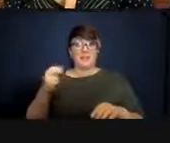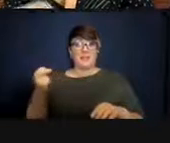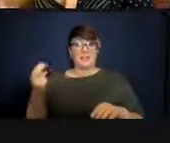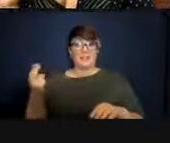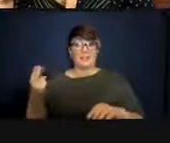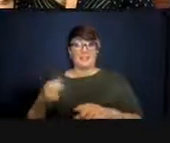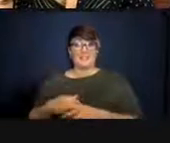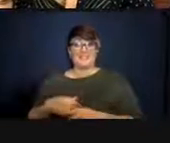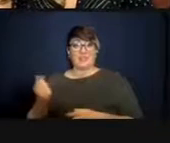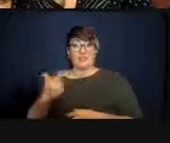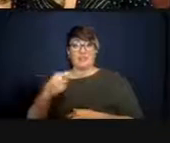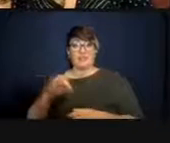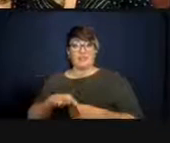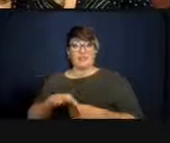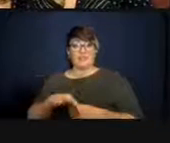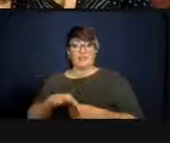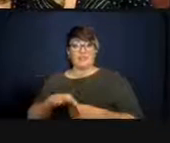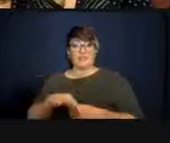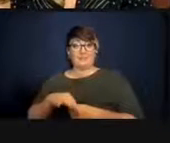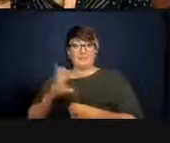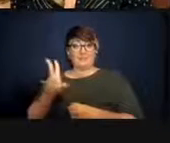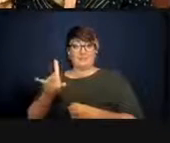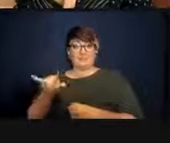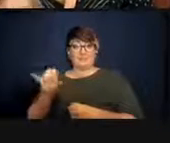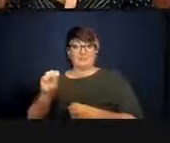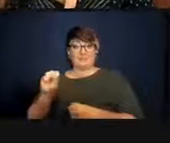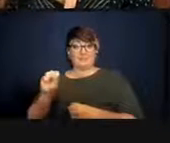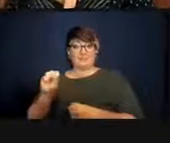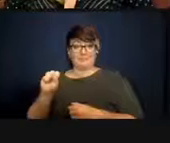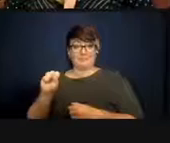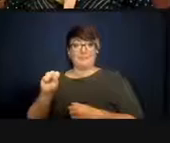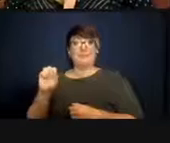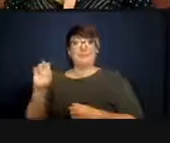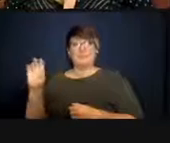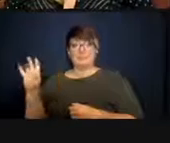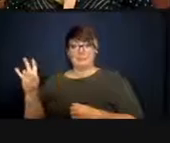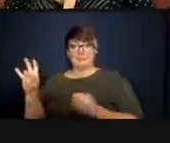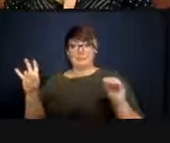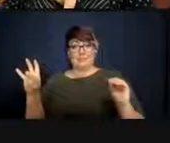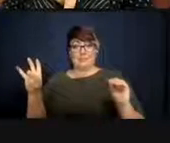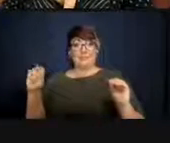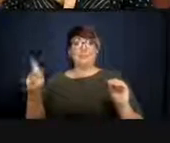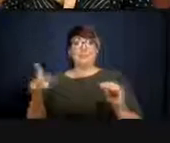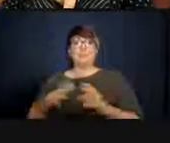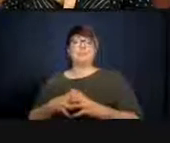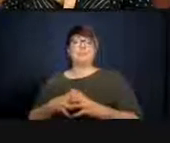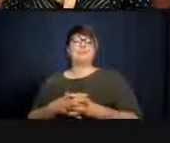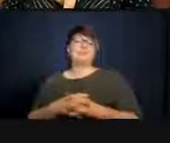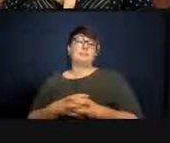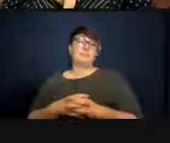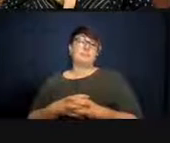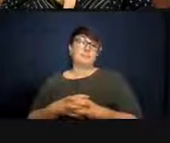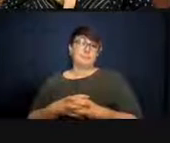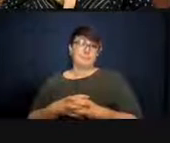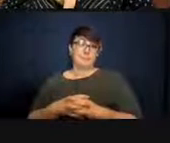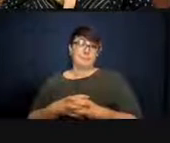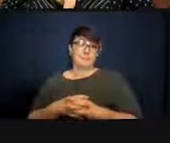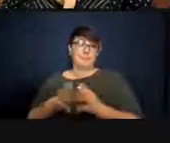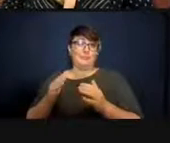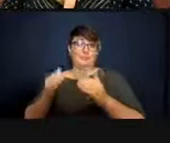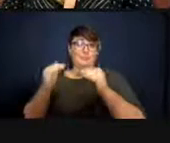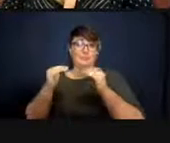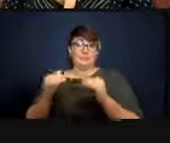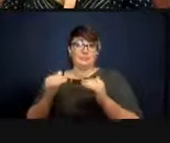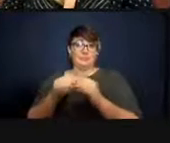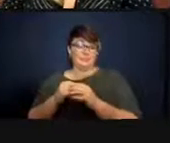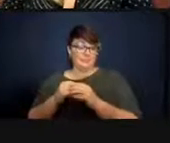ماكنتوش، رجاء رفع ايديكم. نعم، ممتاز.